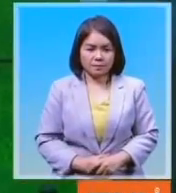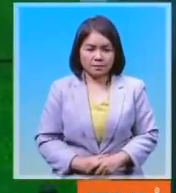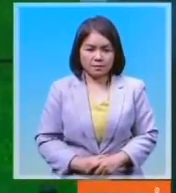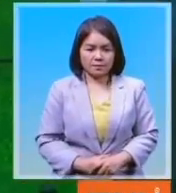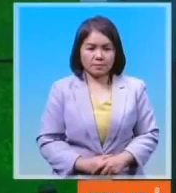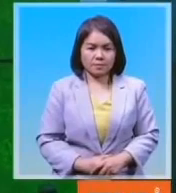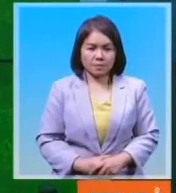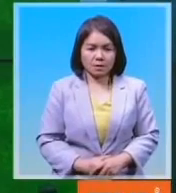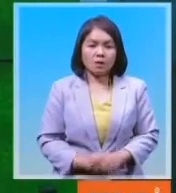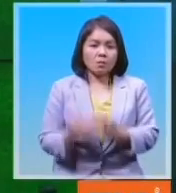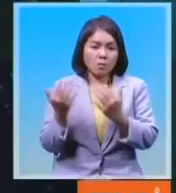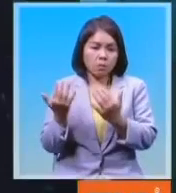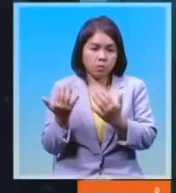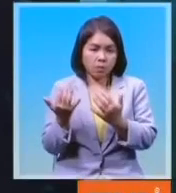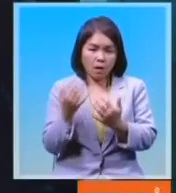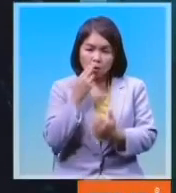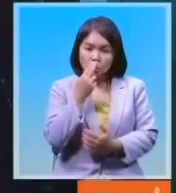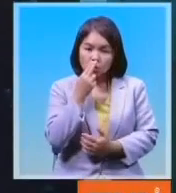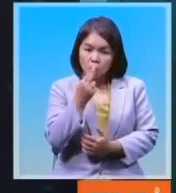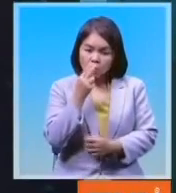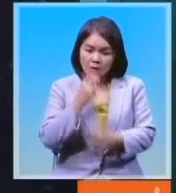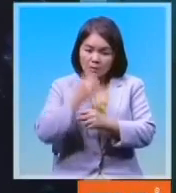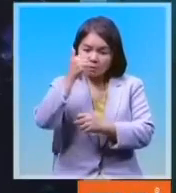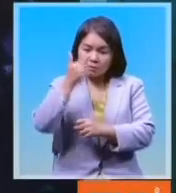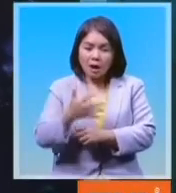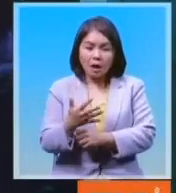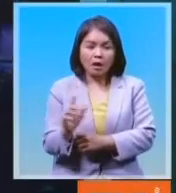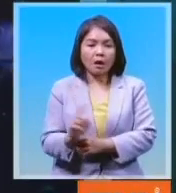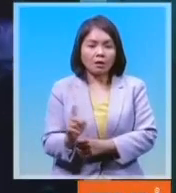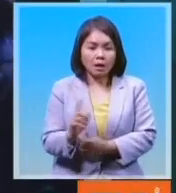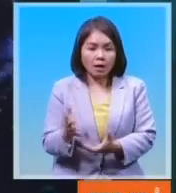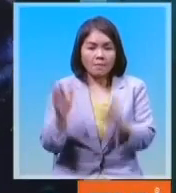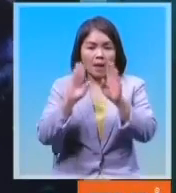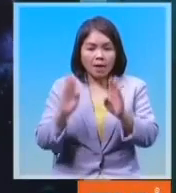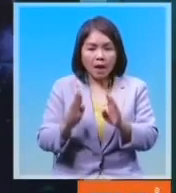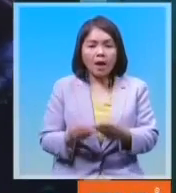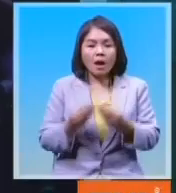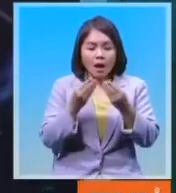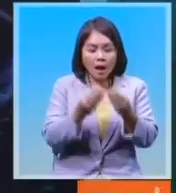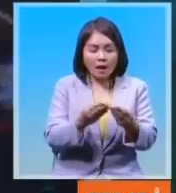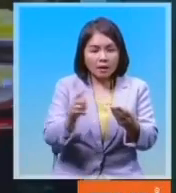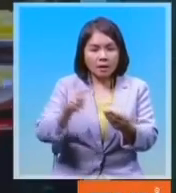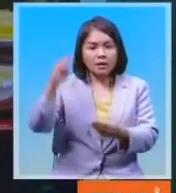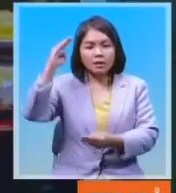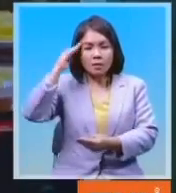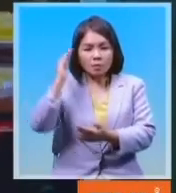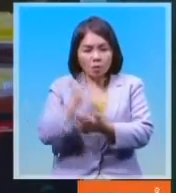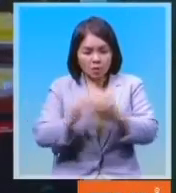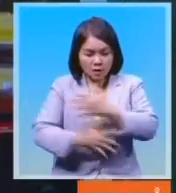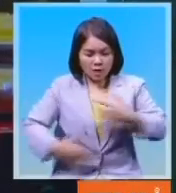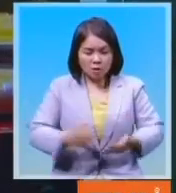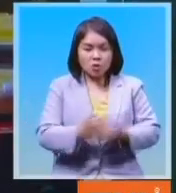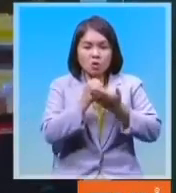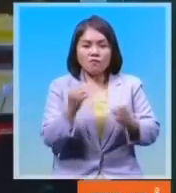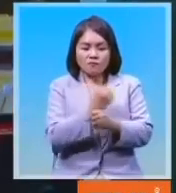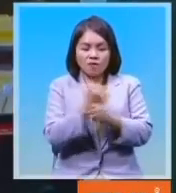ก็เดี๋ยวรอดูแล้วกันจะสำเร็จหรือไม่สำหรับการที่จะให้ ตำรวจตระเวนชายแดนมาช่วยฝึกสุนั